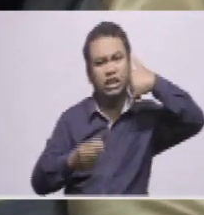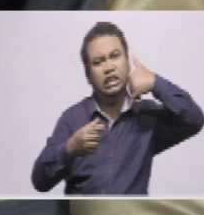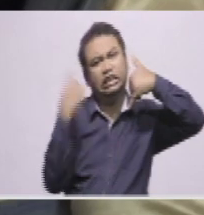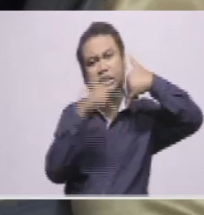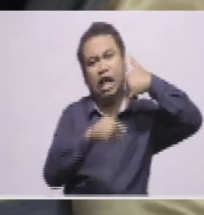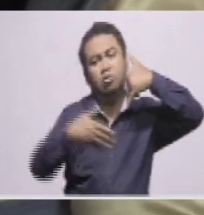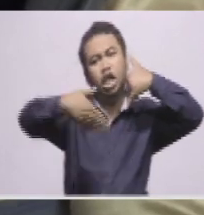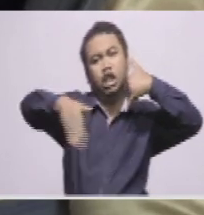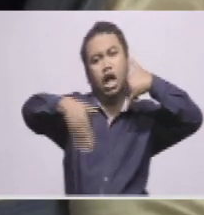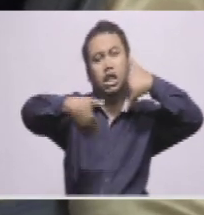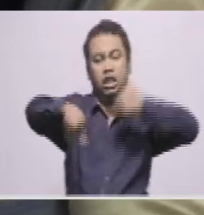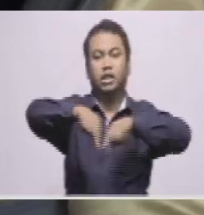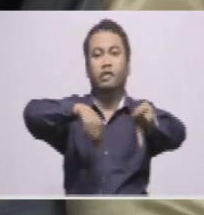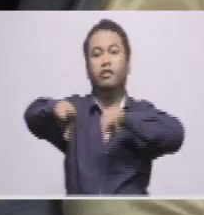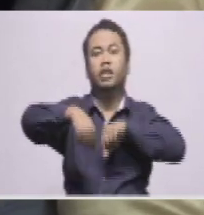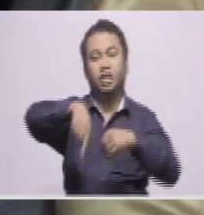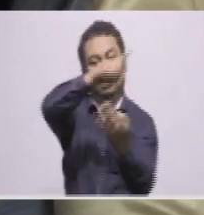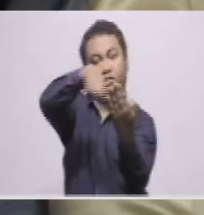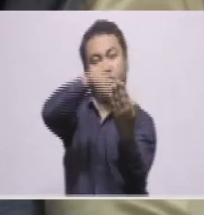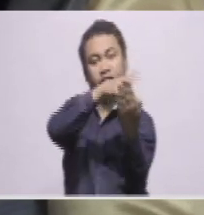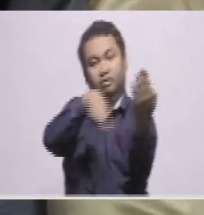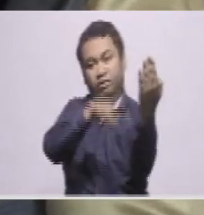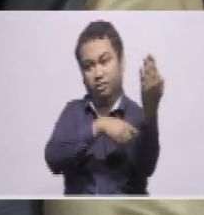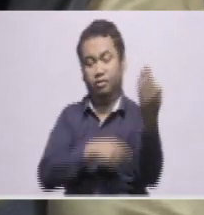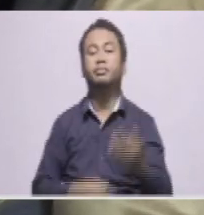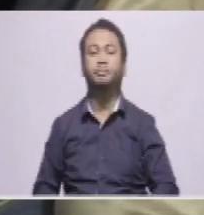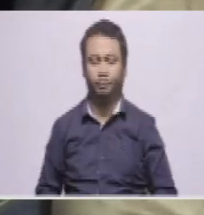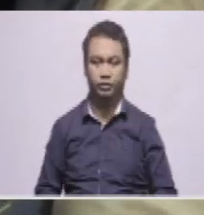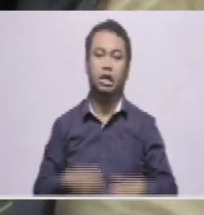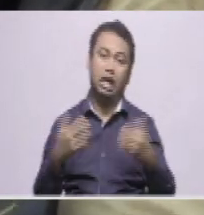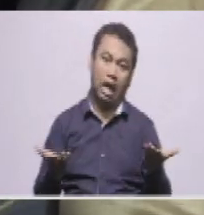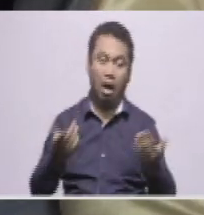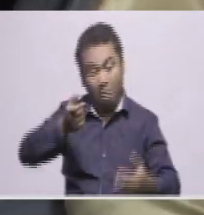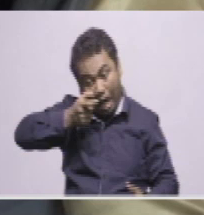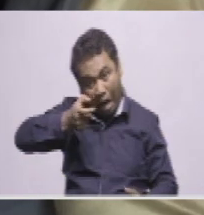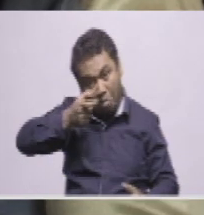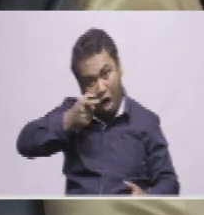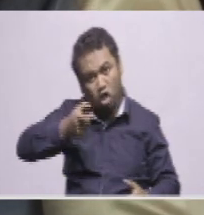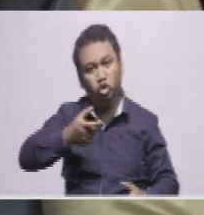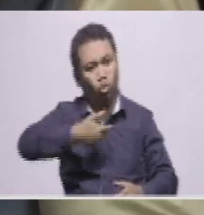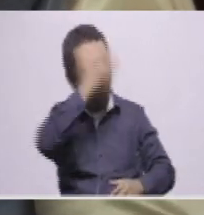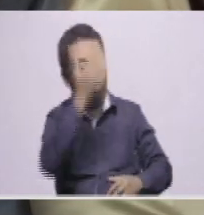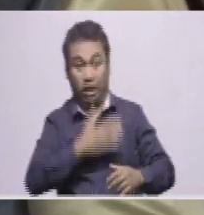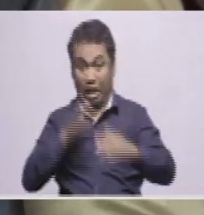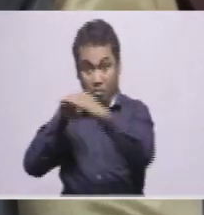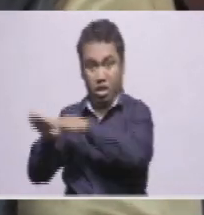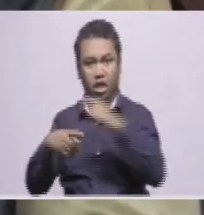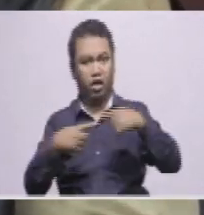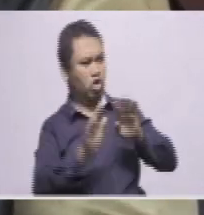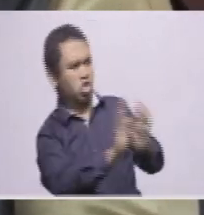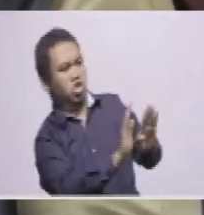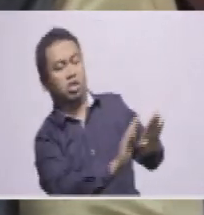mpifidy. Misy ihany koa ny tsy famelana amin'ny mpanaramaso a hiditra anaty birao mpifidianana. Ny fitsapahan'ny